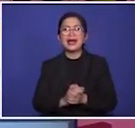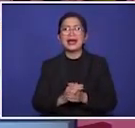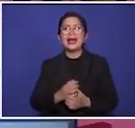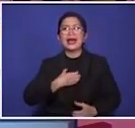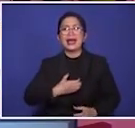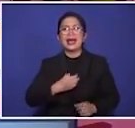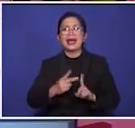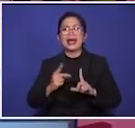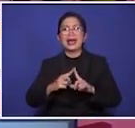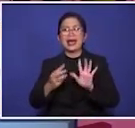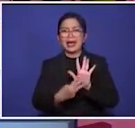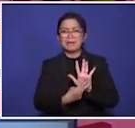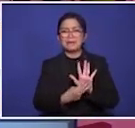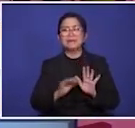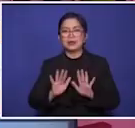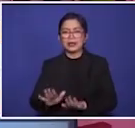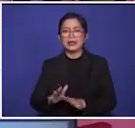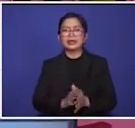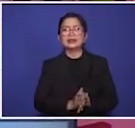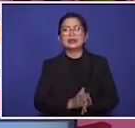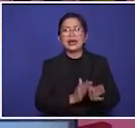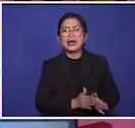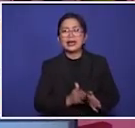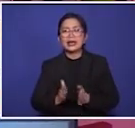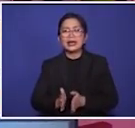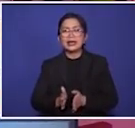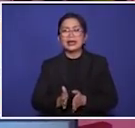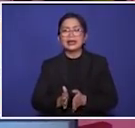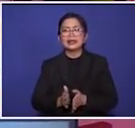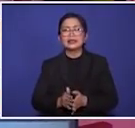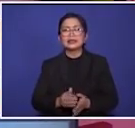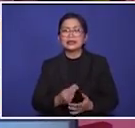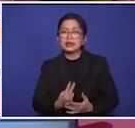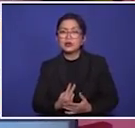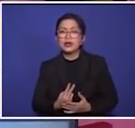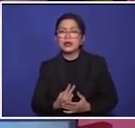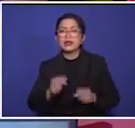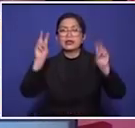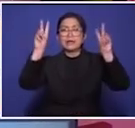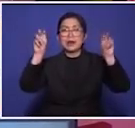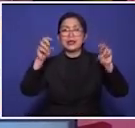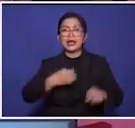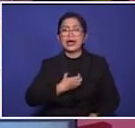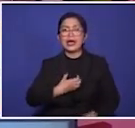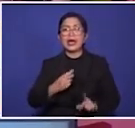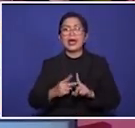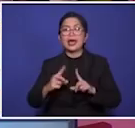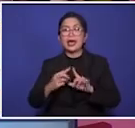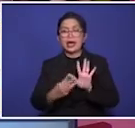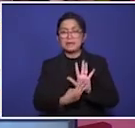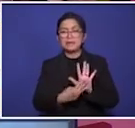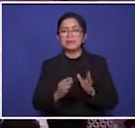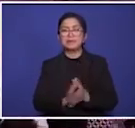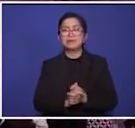langsung masuk ke Sesi kedua masih dengan tema hak asasi Man kini giliran paslon 01